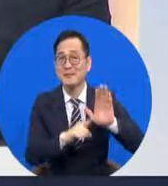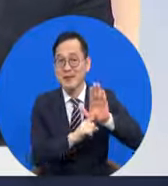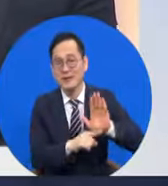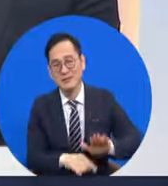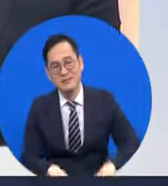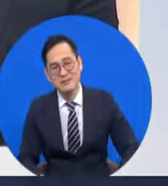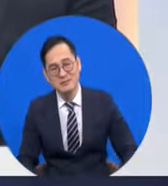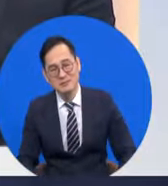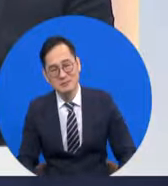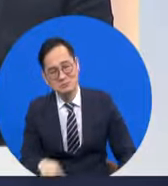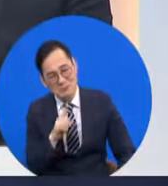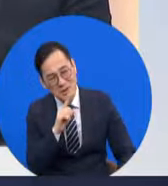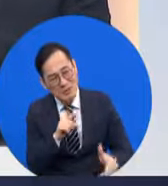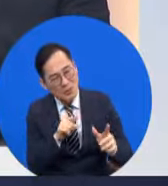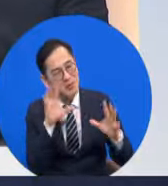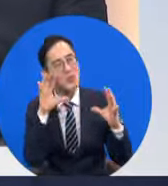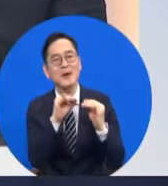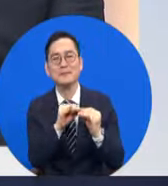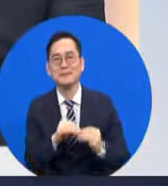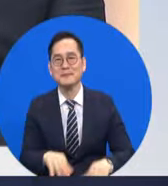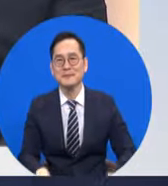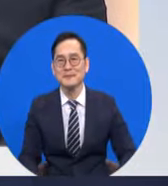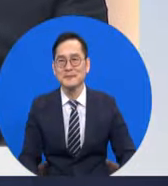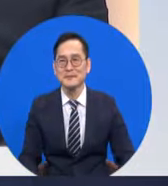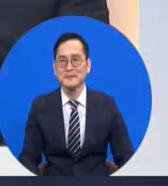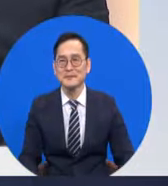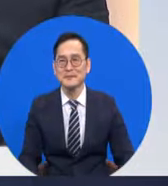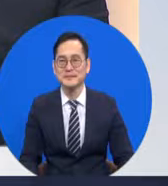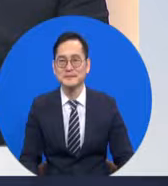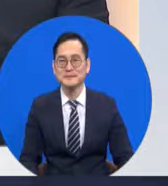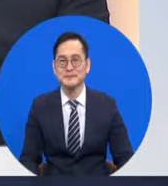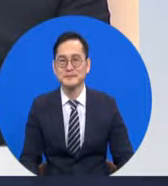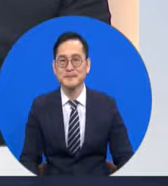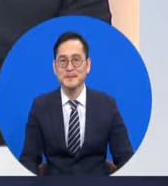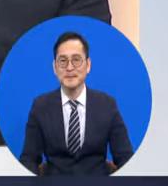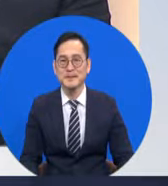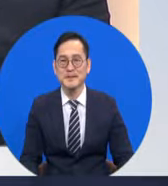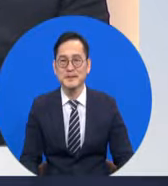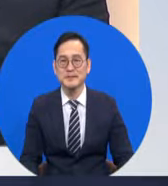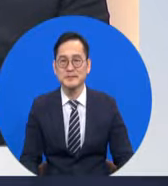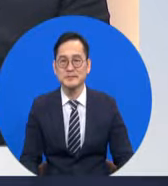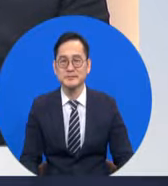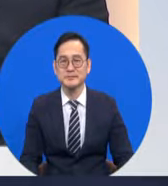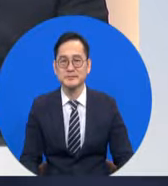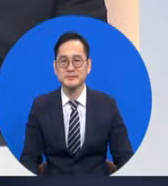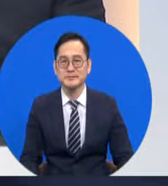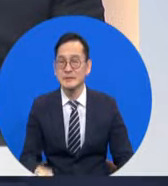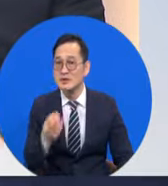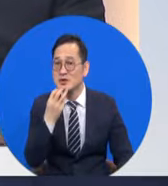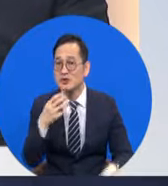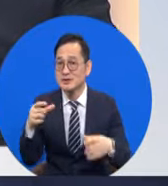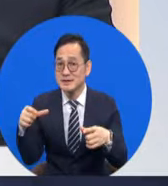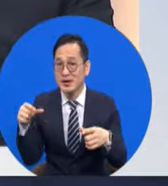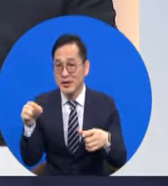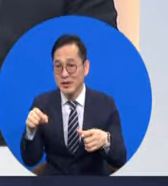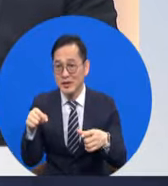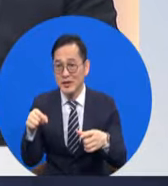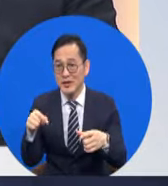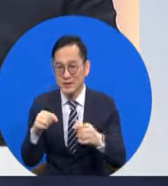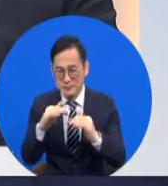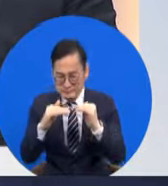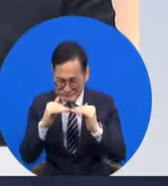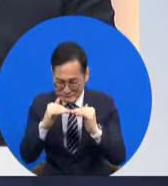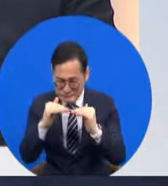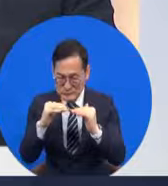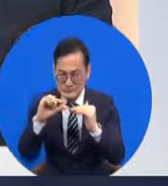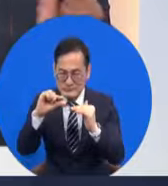가장 호소력이 있는 거죠. 그러니까 지금 뭐 송 변호사님 말씀대로 각 지역별로 보면 서울 같은 경우에도 표